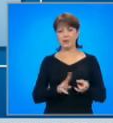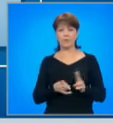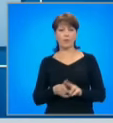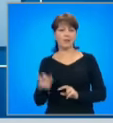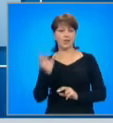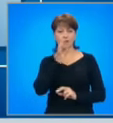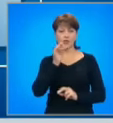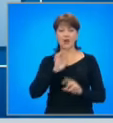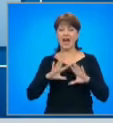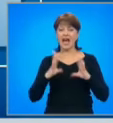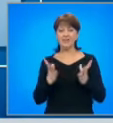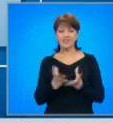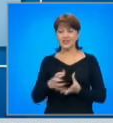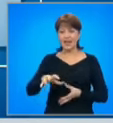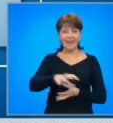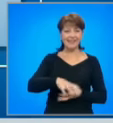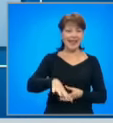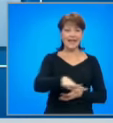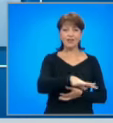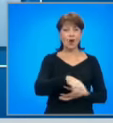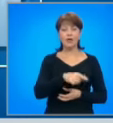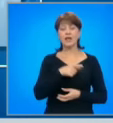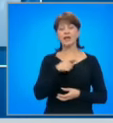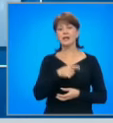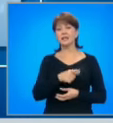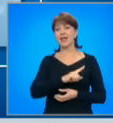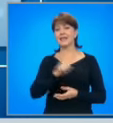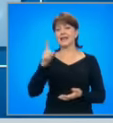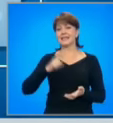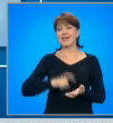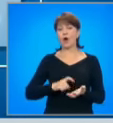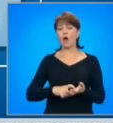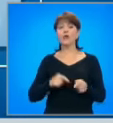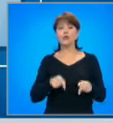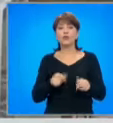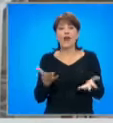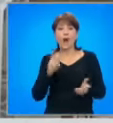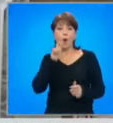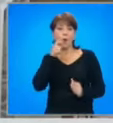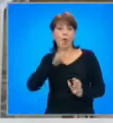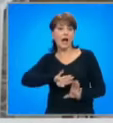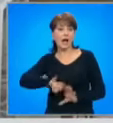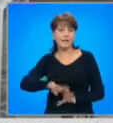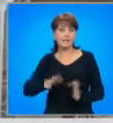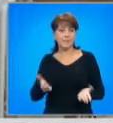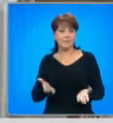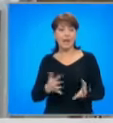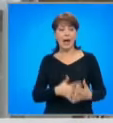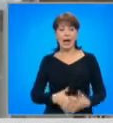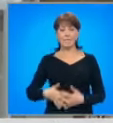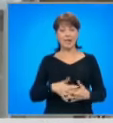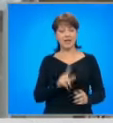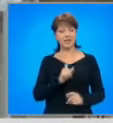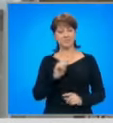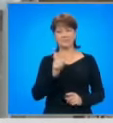Всички територии, незаконно окупирани от руската армия, са украинска земя и винаги ще бъдат такава. Съединените щати никога няма